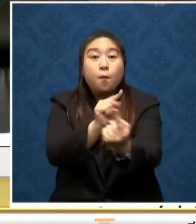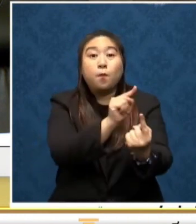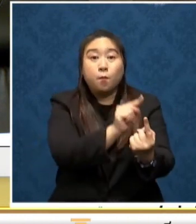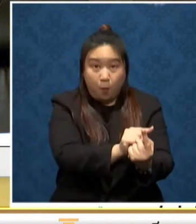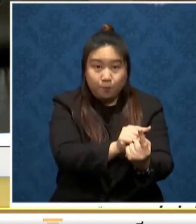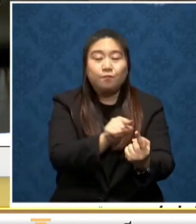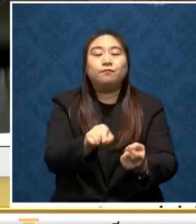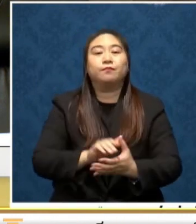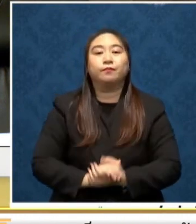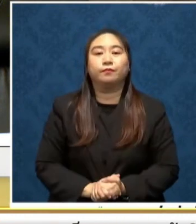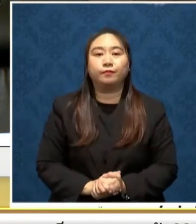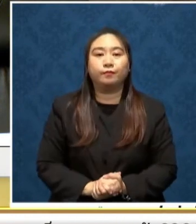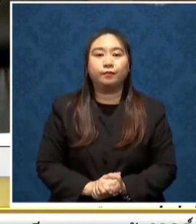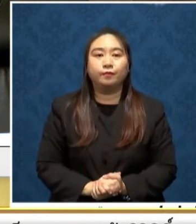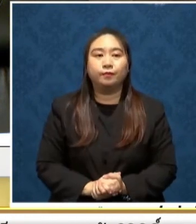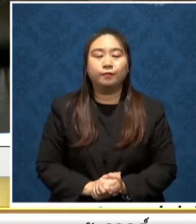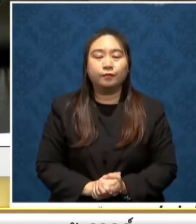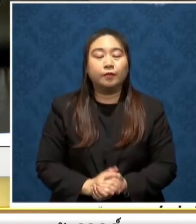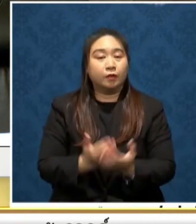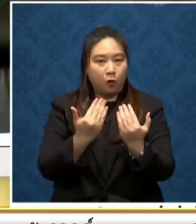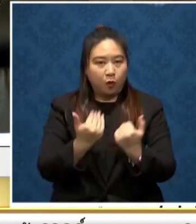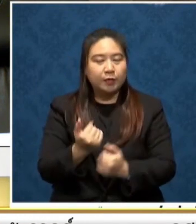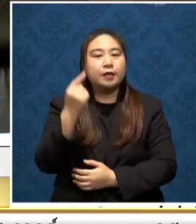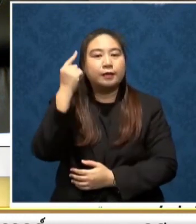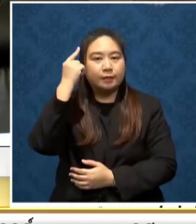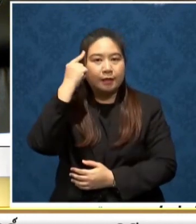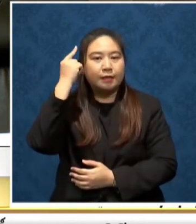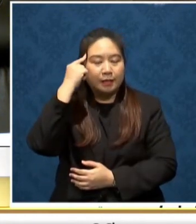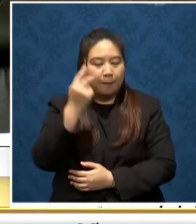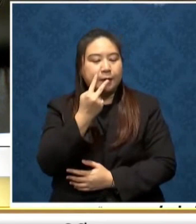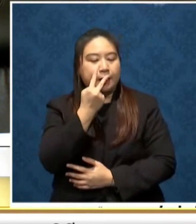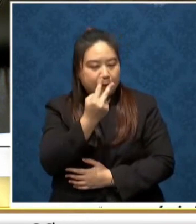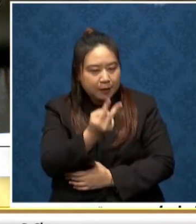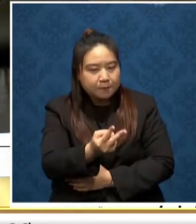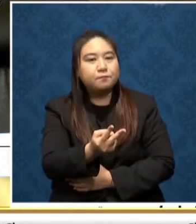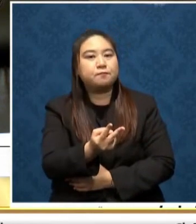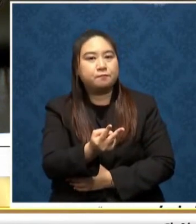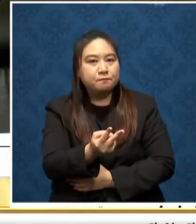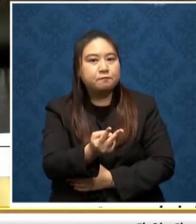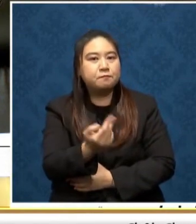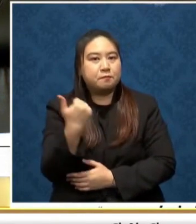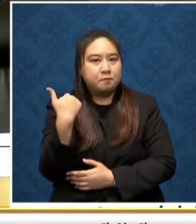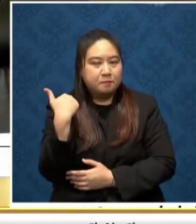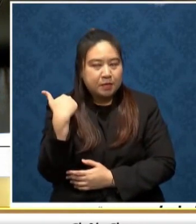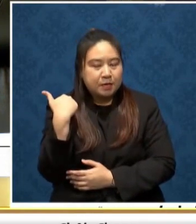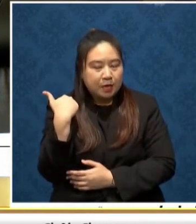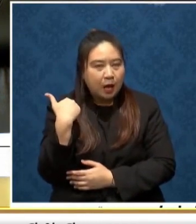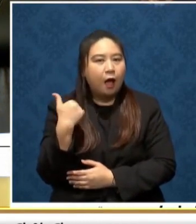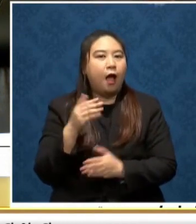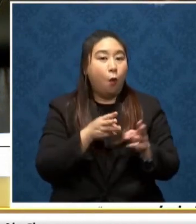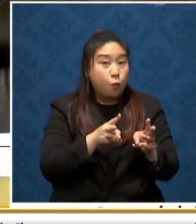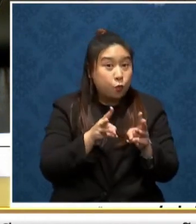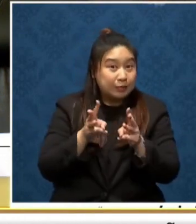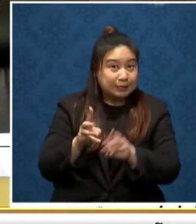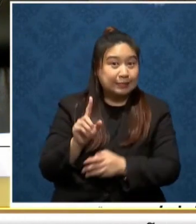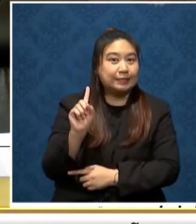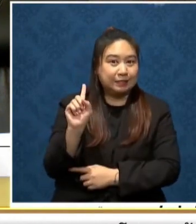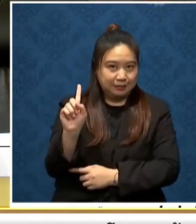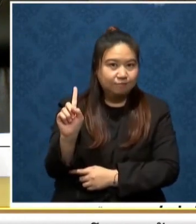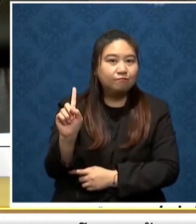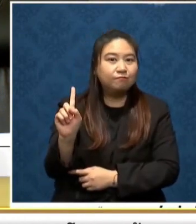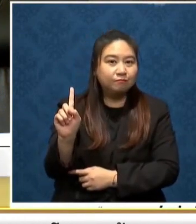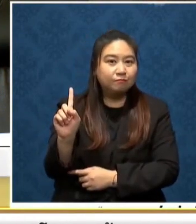กรรมกันอยู่เนี่ยก็ได้ทราบและได้เห็นแล้วครับว่ามีช่องทางอีกช่องทางนึงละที่เรา